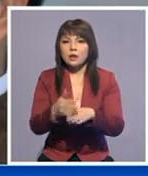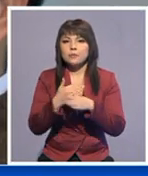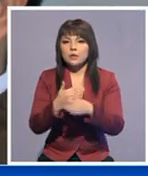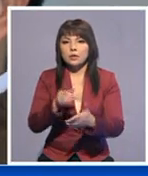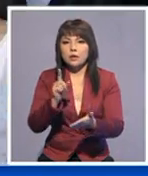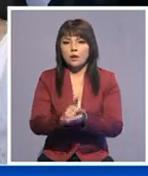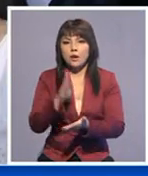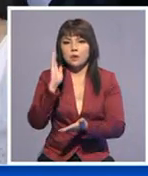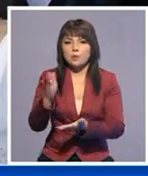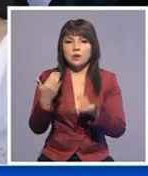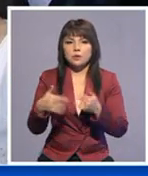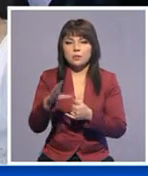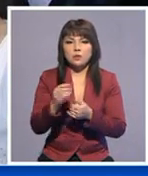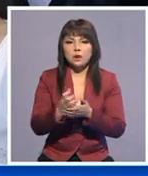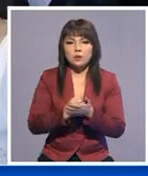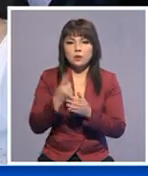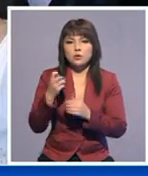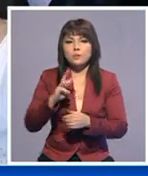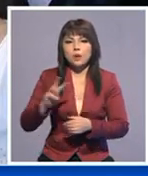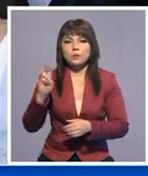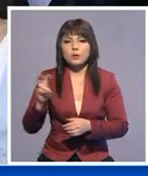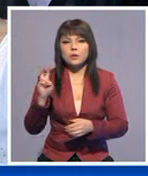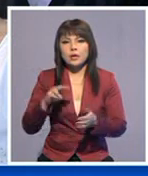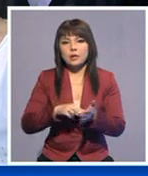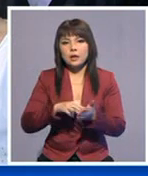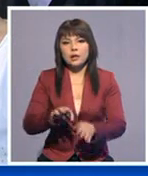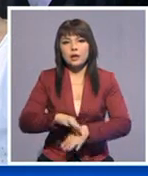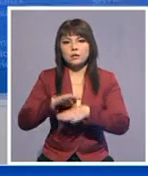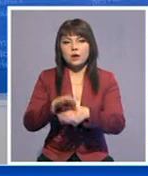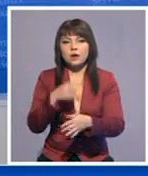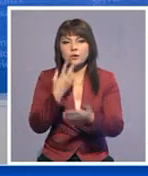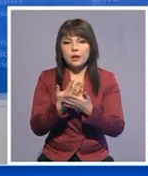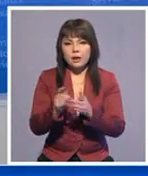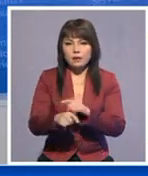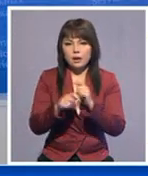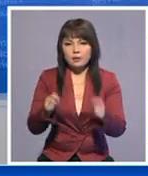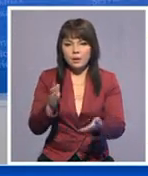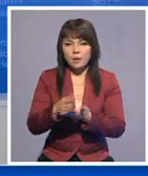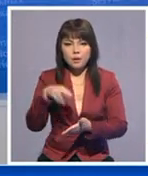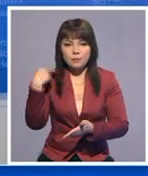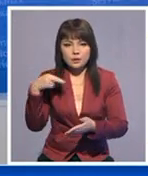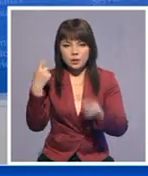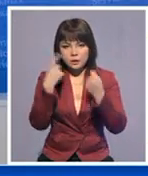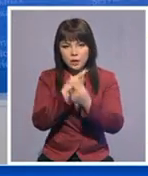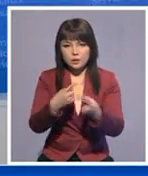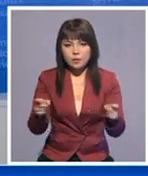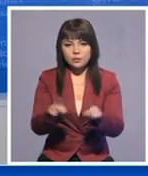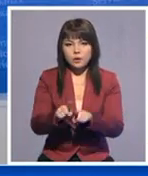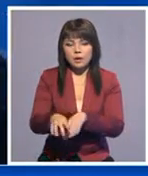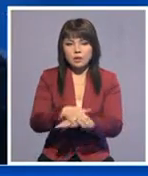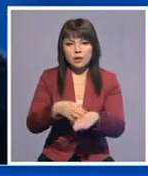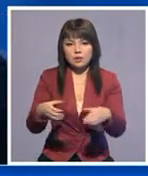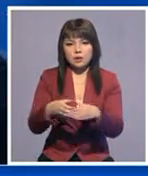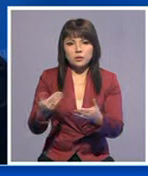Сұраныс артқан жағдайда қордың көлемін 100 миллион долларға жеткізу көзделіп отыр. Жиында президент жолдауында айтылған қаржы секторын дамытудың